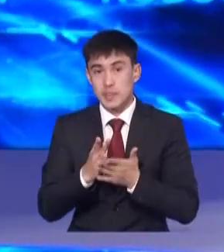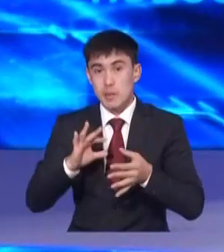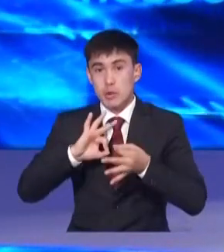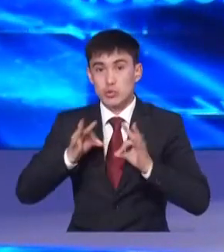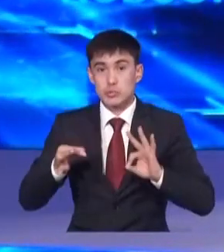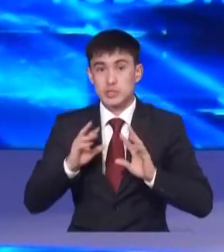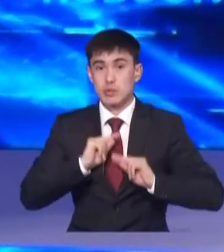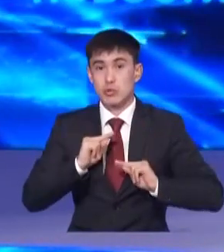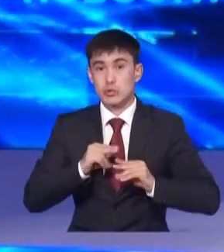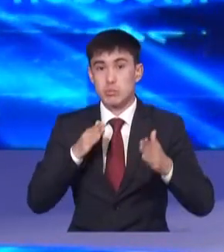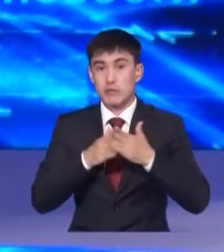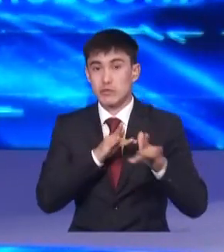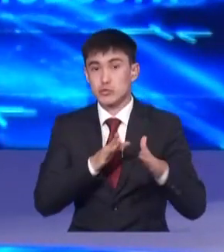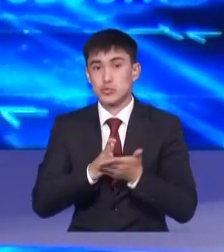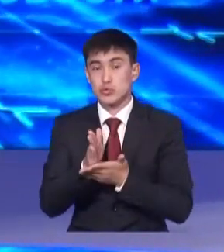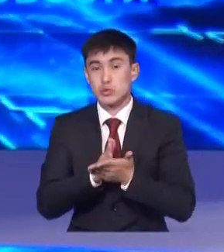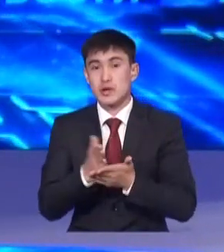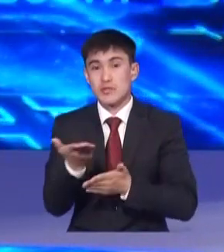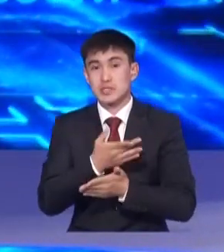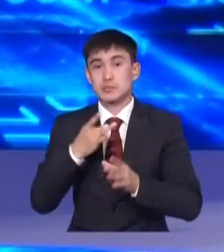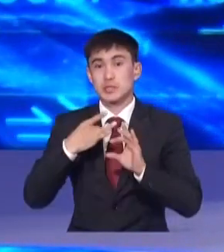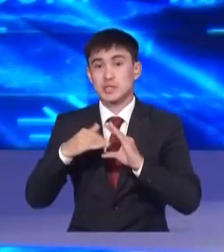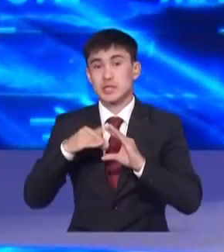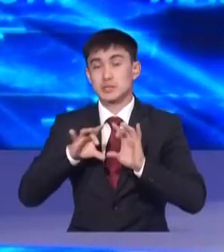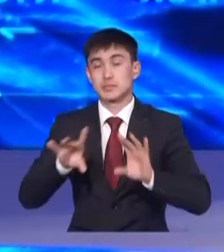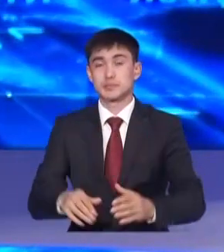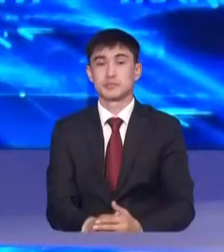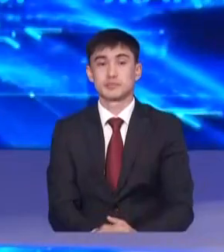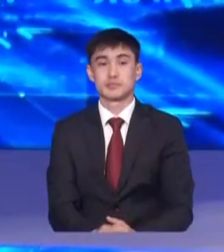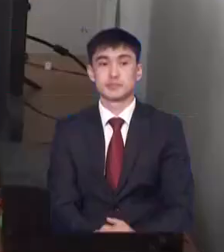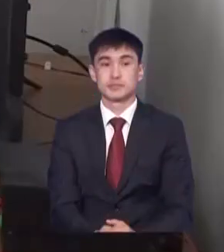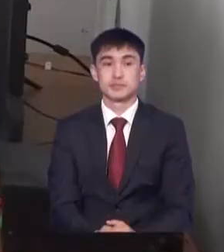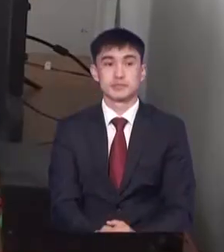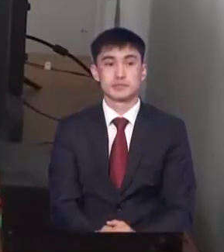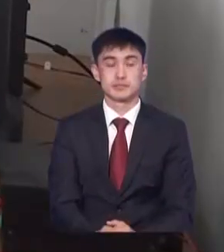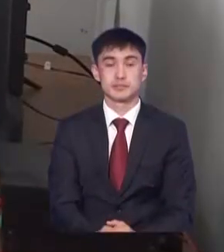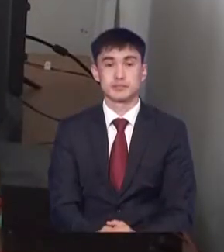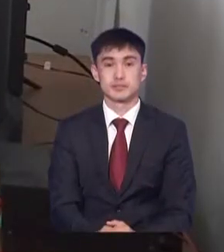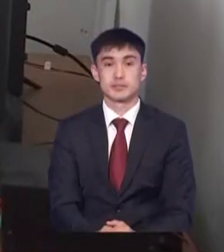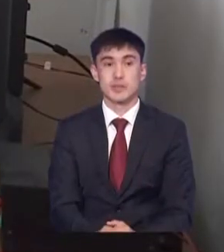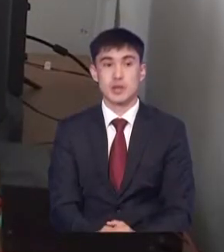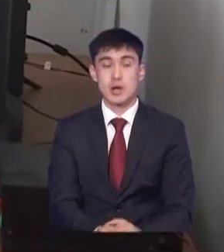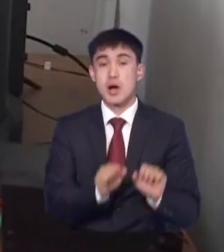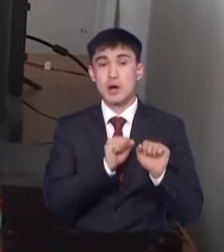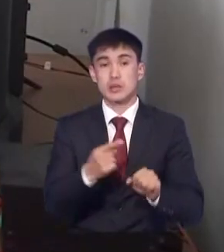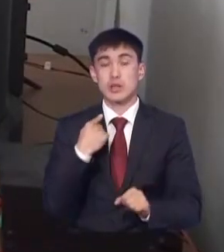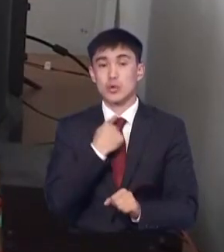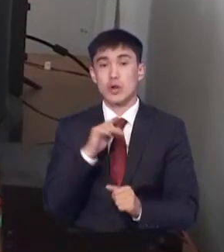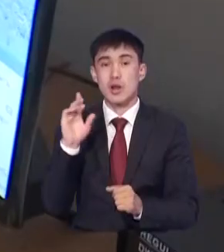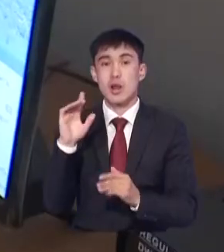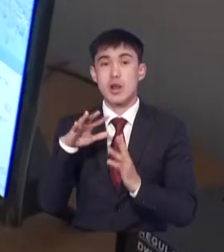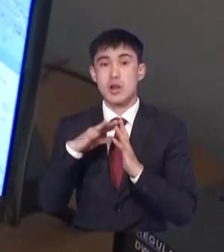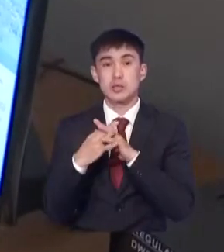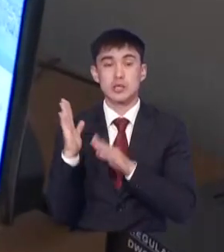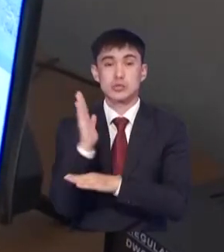О подробностях работы профильных служб в нашем следующем материале. Под охраной Талдыкурганского лесного